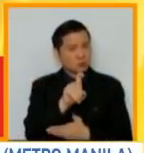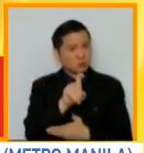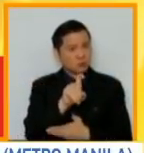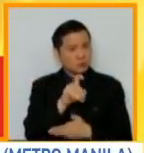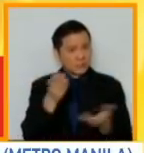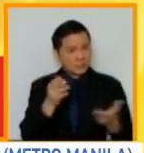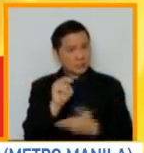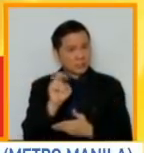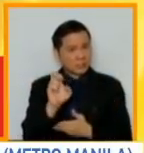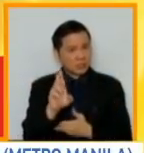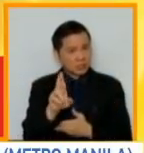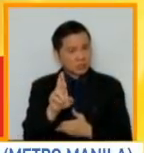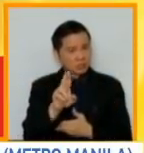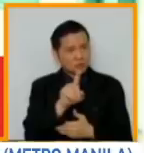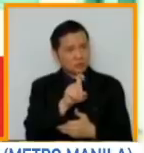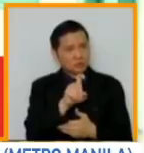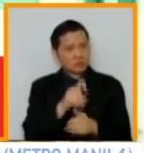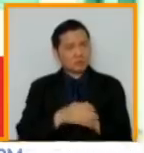kaya?